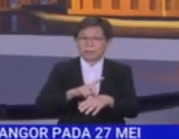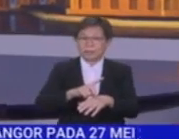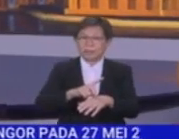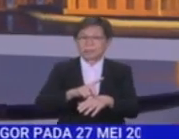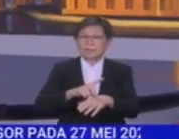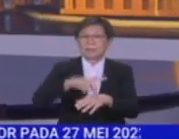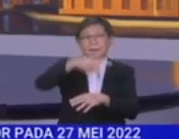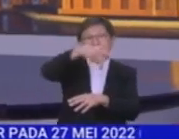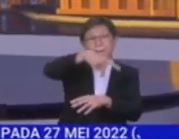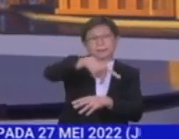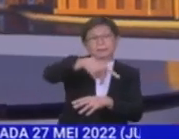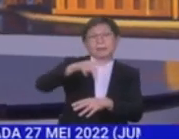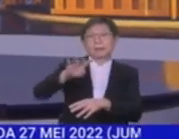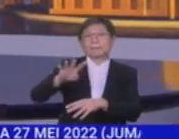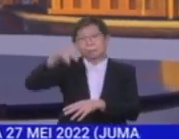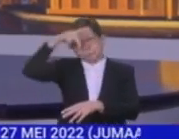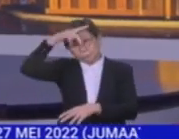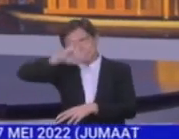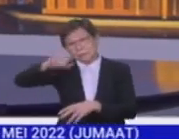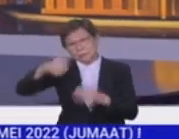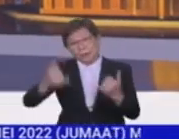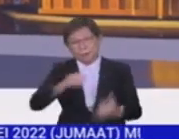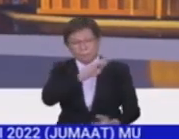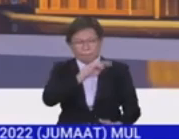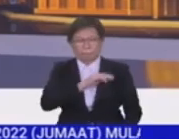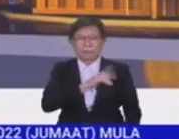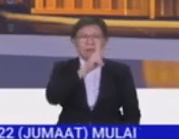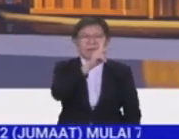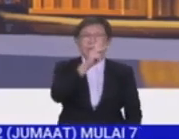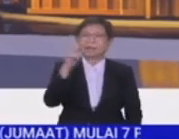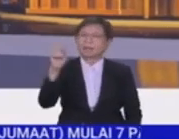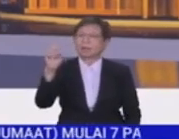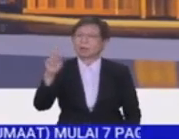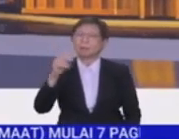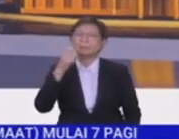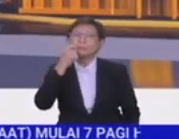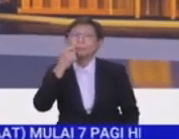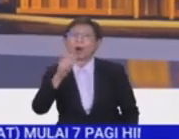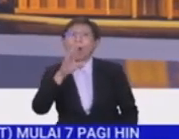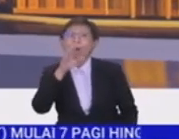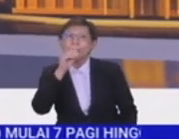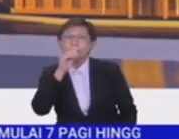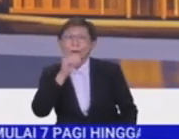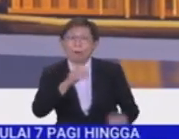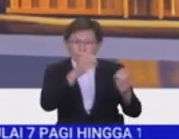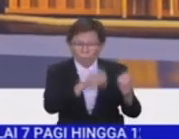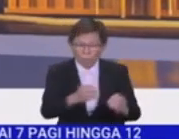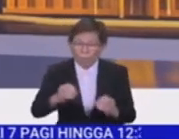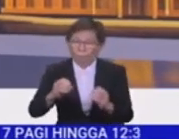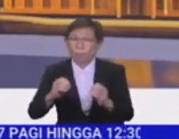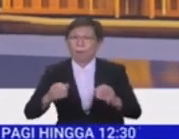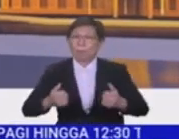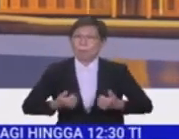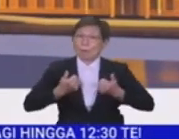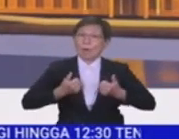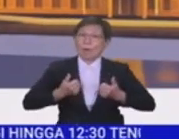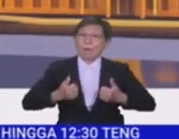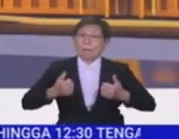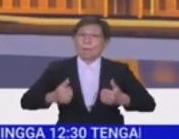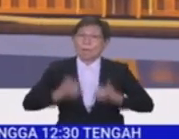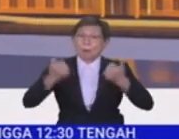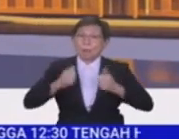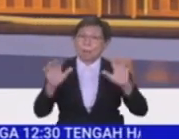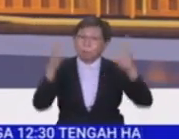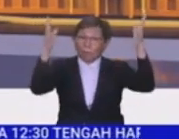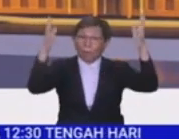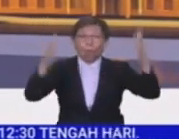Presiden 4 Putrajaya hari ini. Menurut Menteri KCOM Tan Sri Anwar Musa, penganjuran majlis kali ini disambut meriah selepas 2